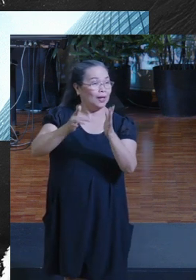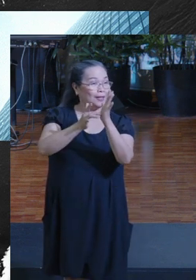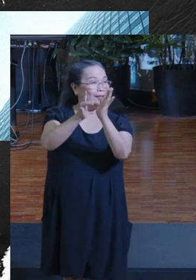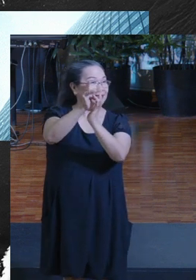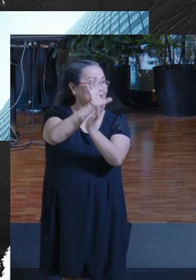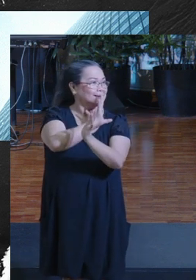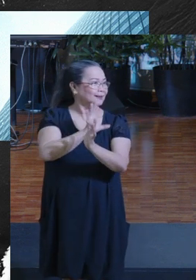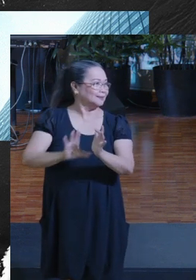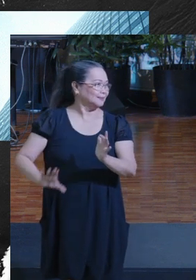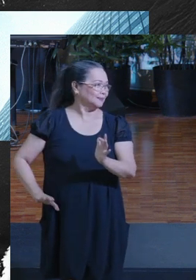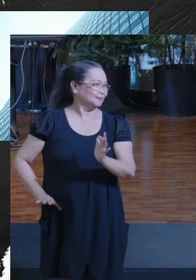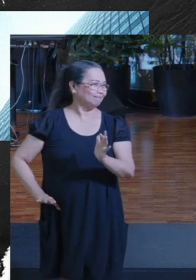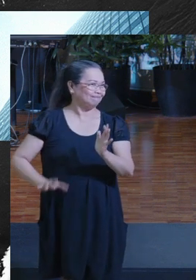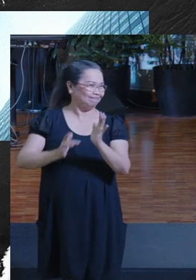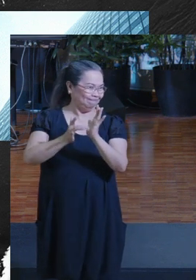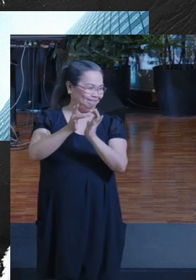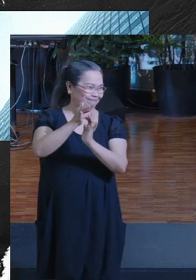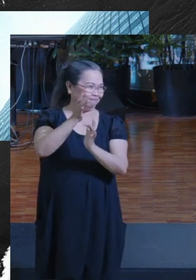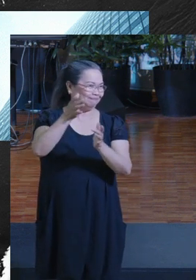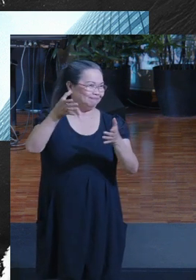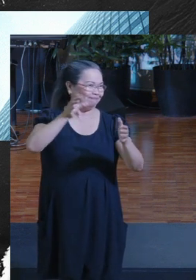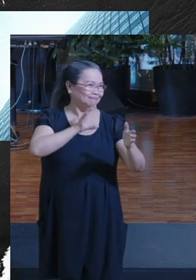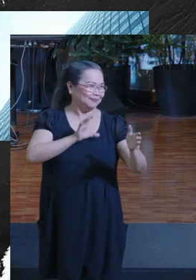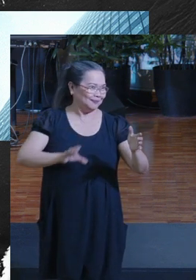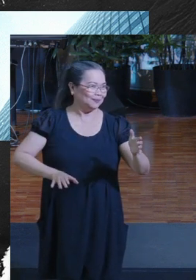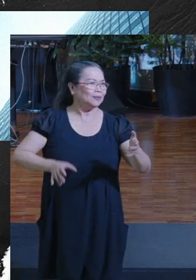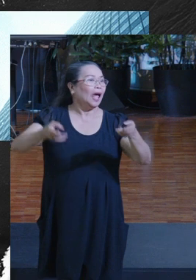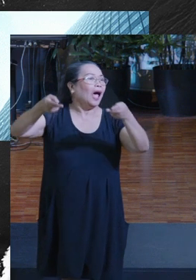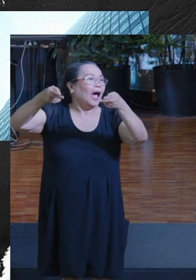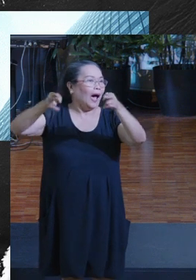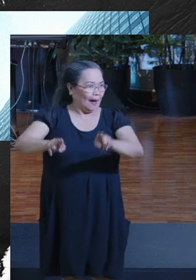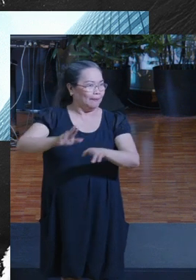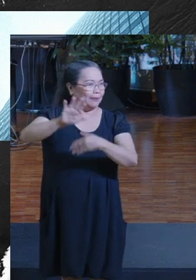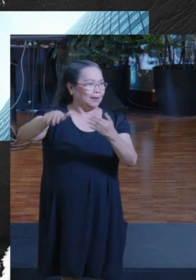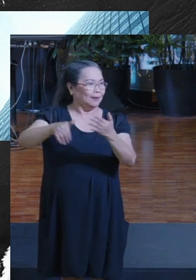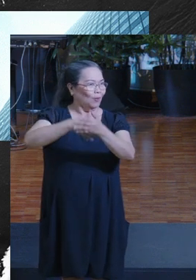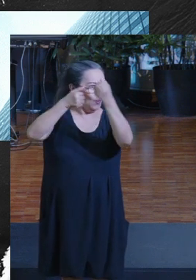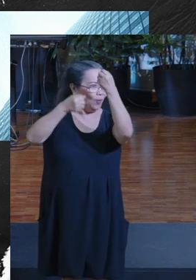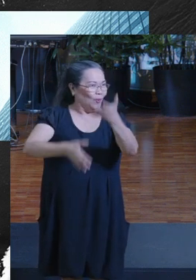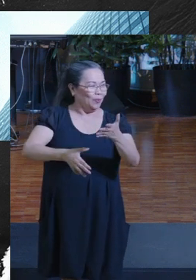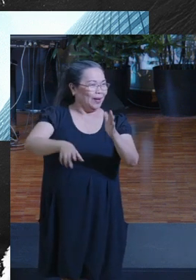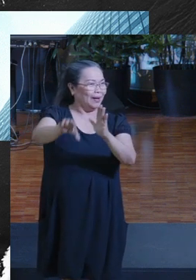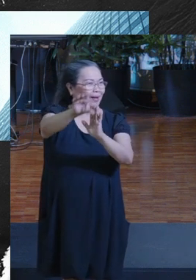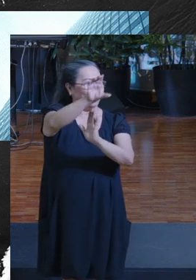Jesus natupad ang lahat ng batas.